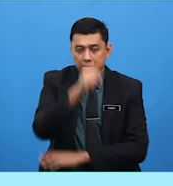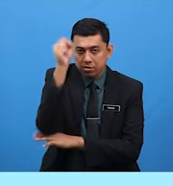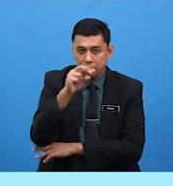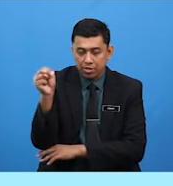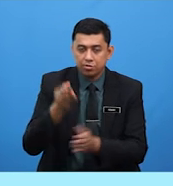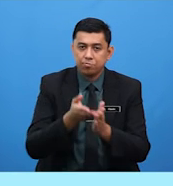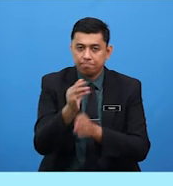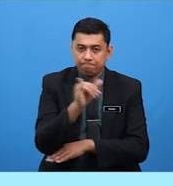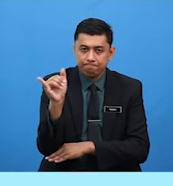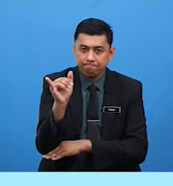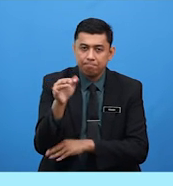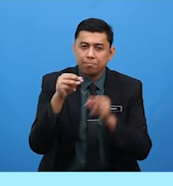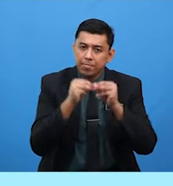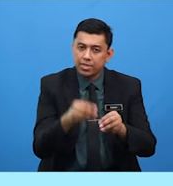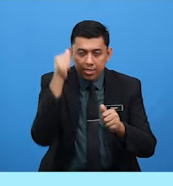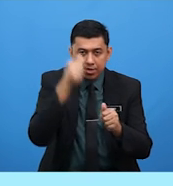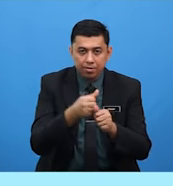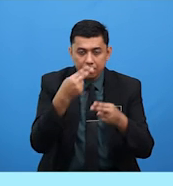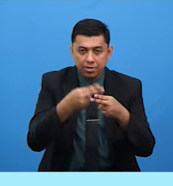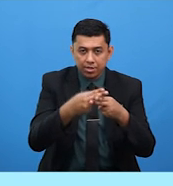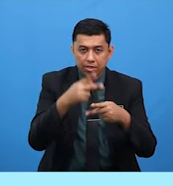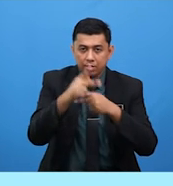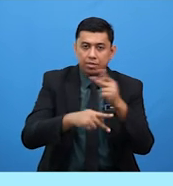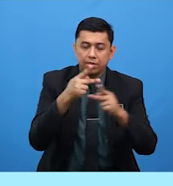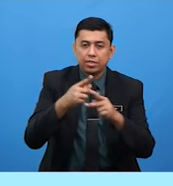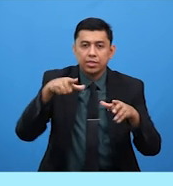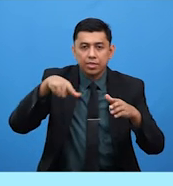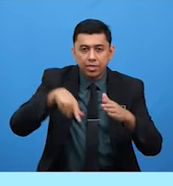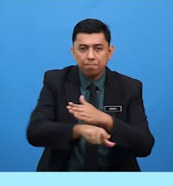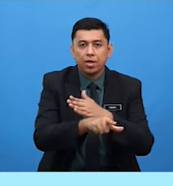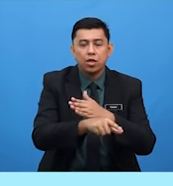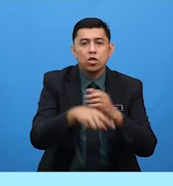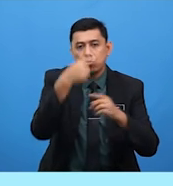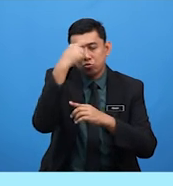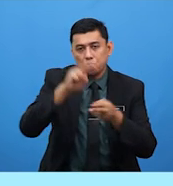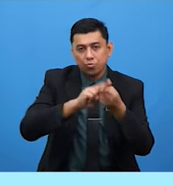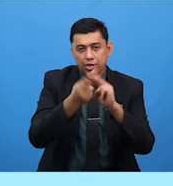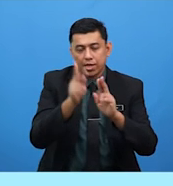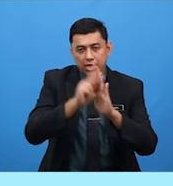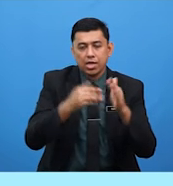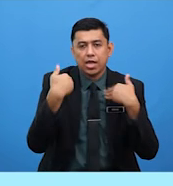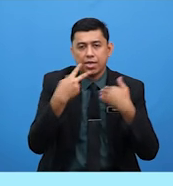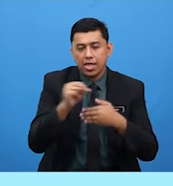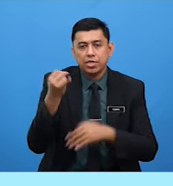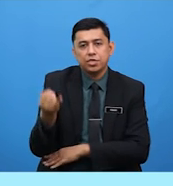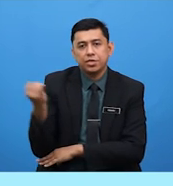Soalan seterusnya, masih ingatkan nama proses yang terlibat untuk perubahan kadar